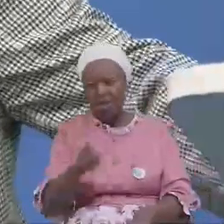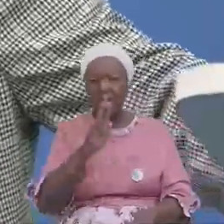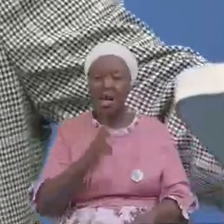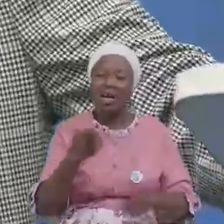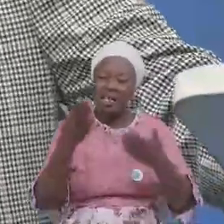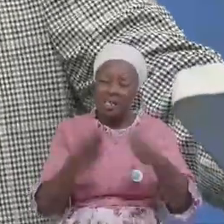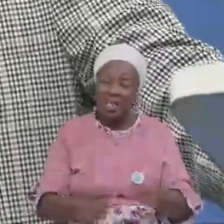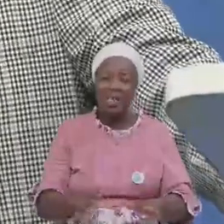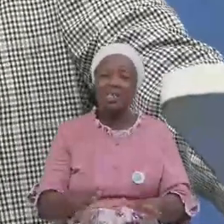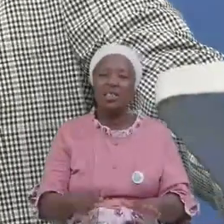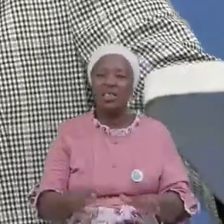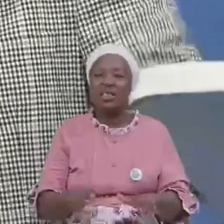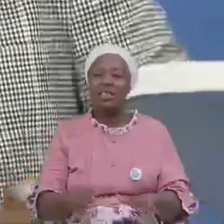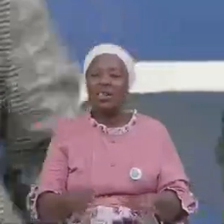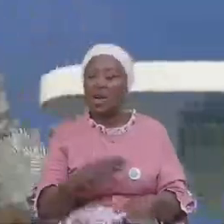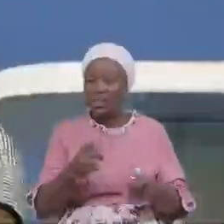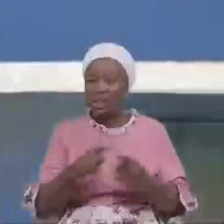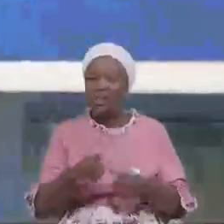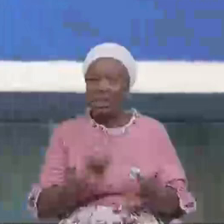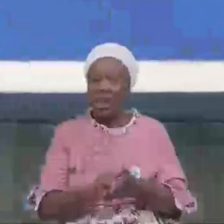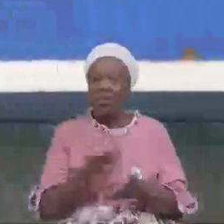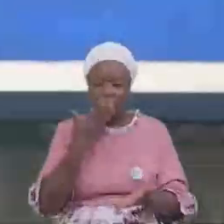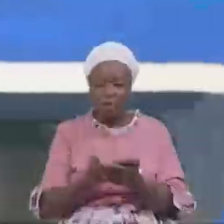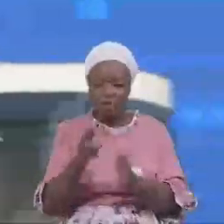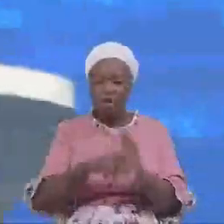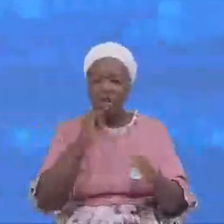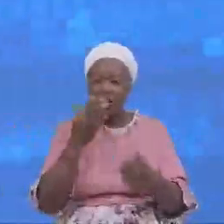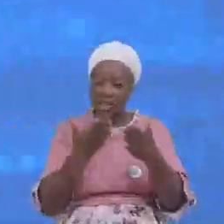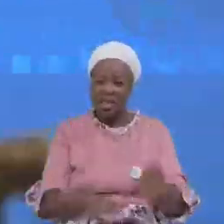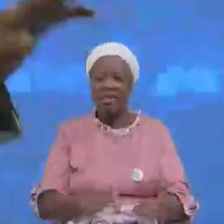Il est mort, c'est une bonté morte.